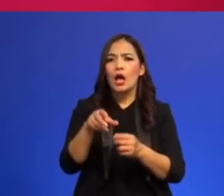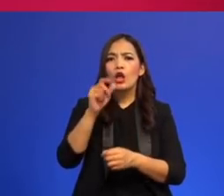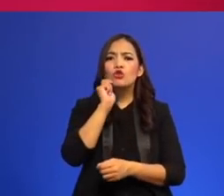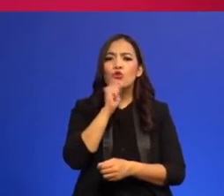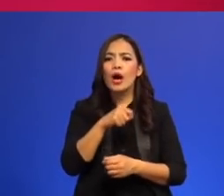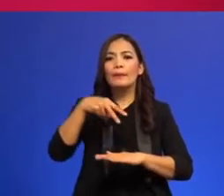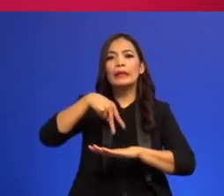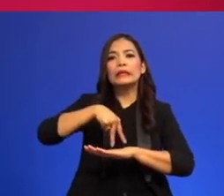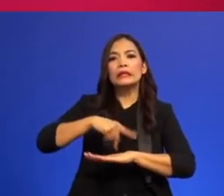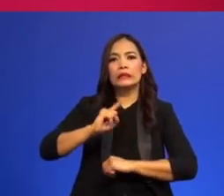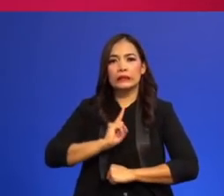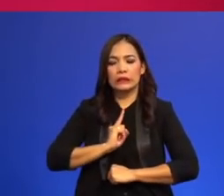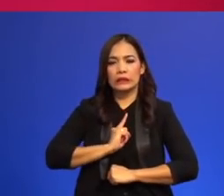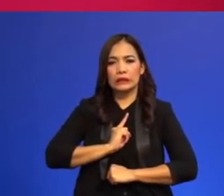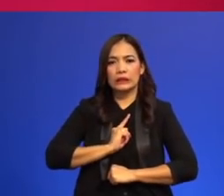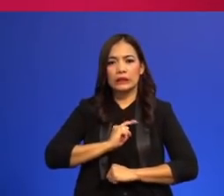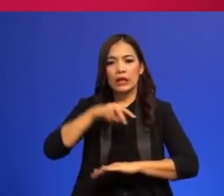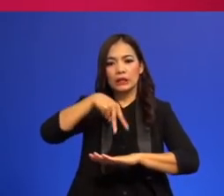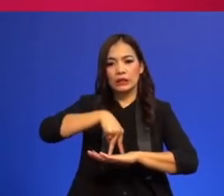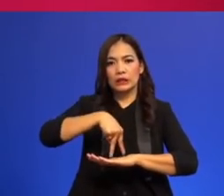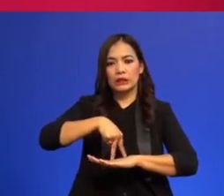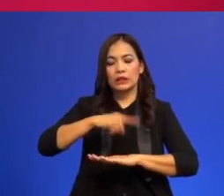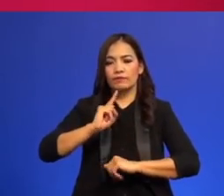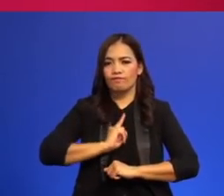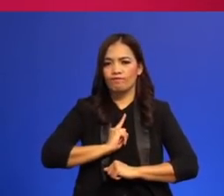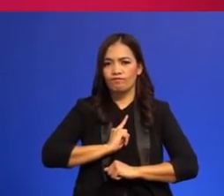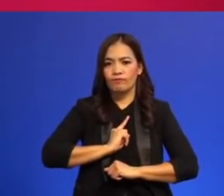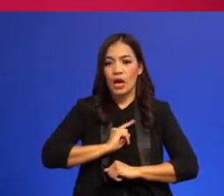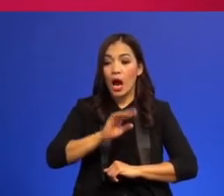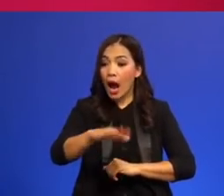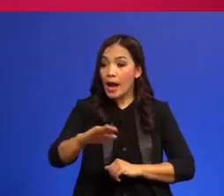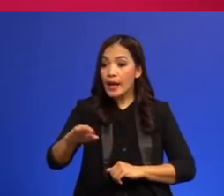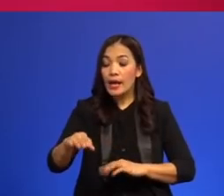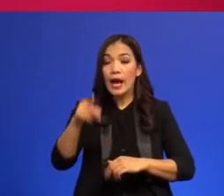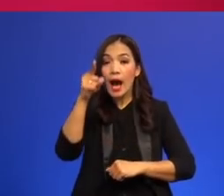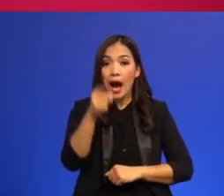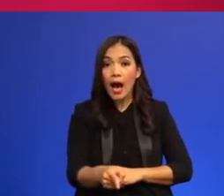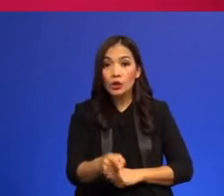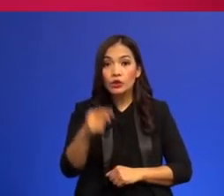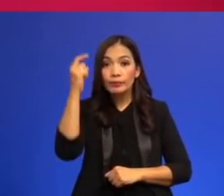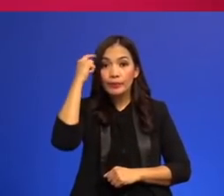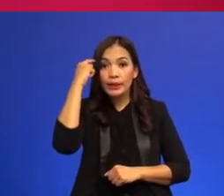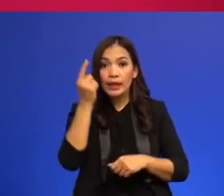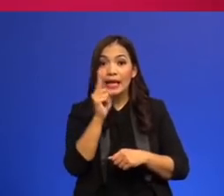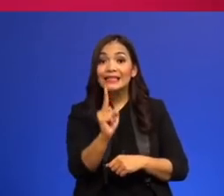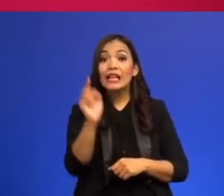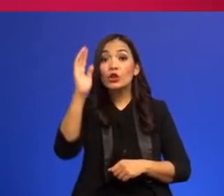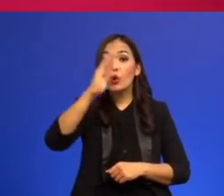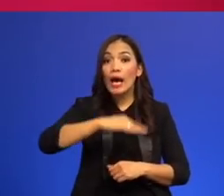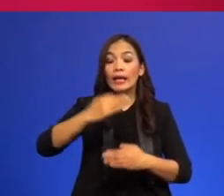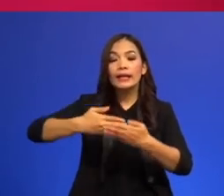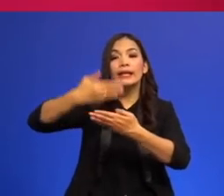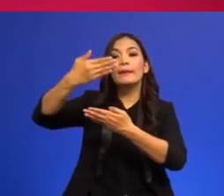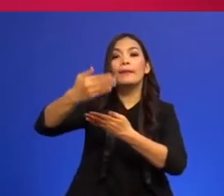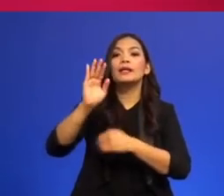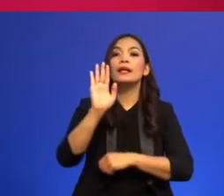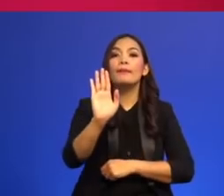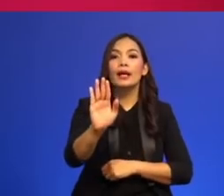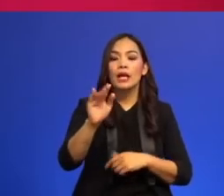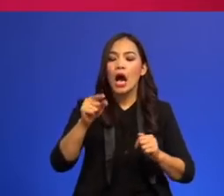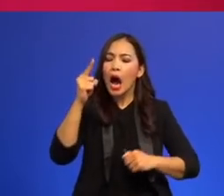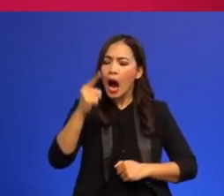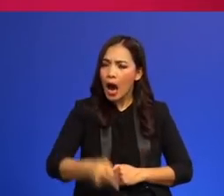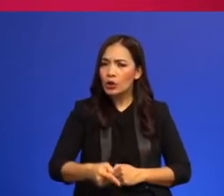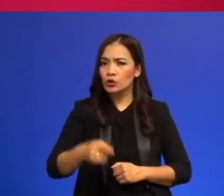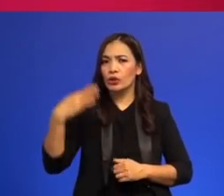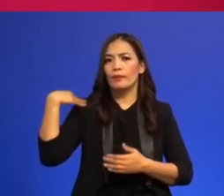berdiri sendiri dengan dua kakinya. Anak-anak harus berpikir bahwa suatu hari ia